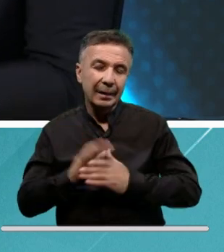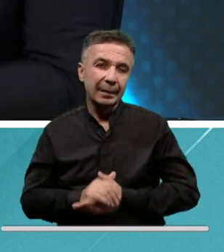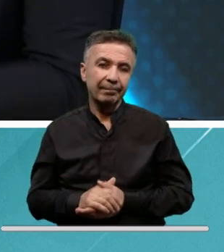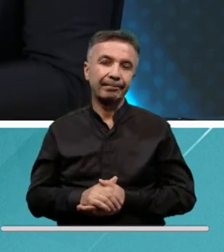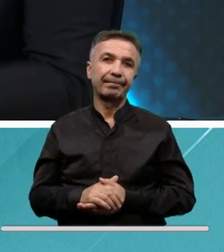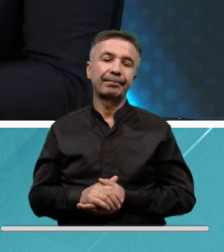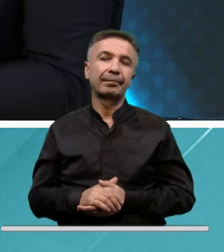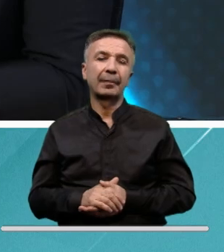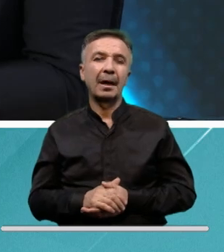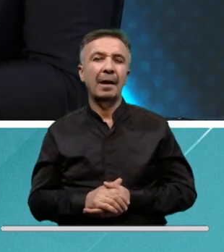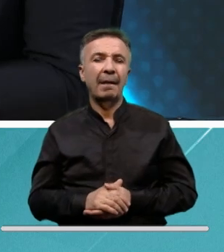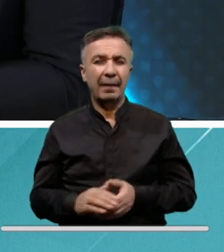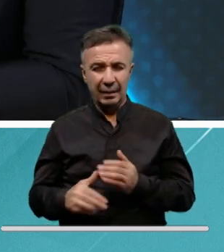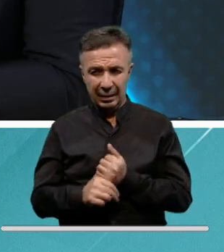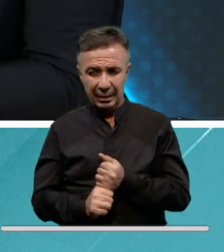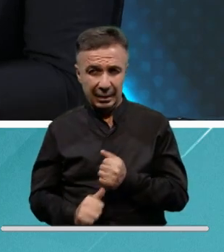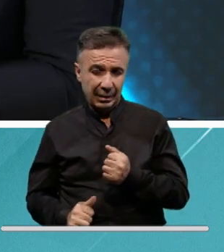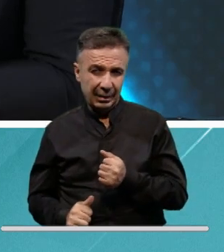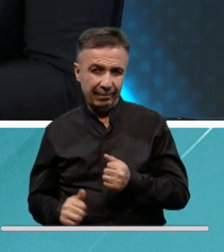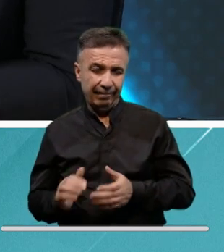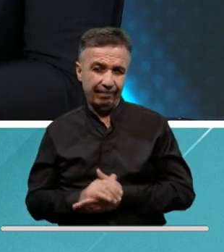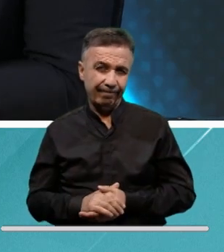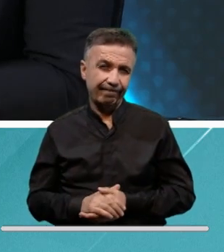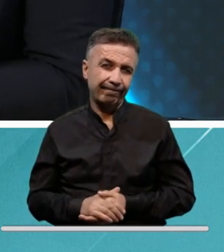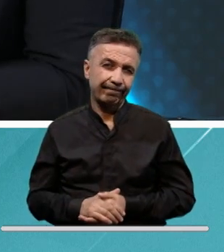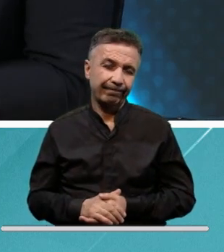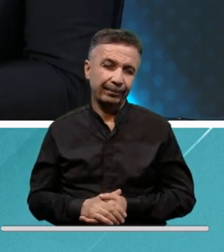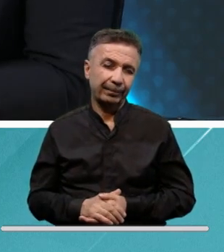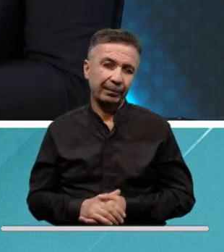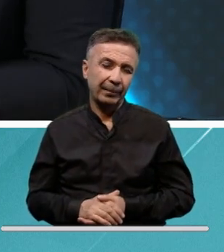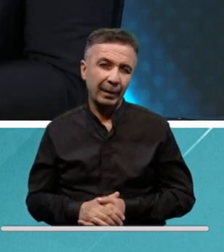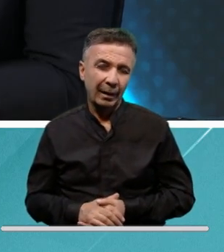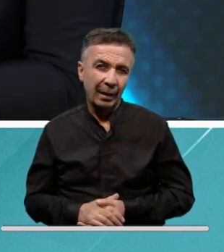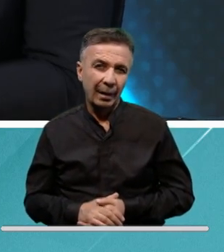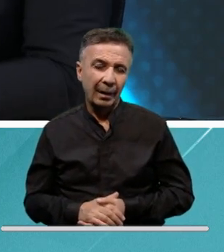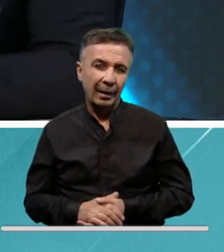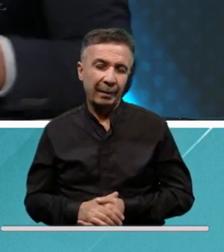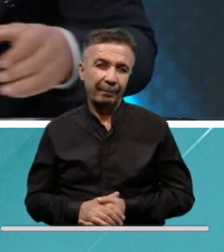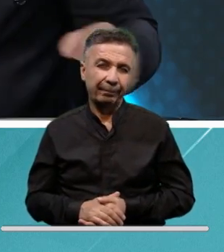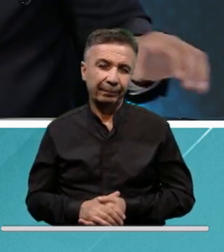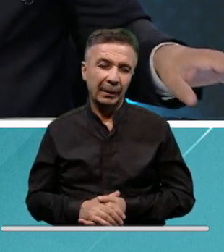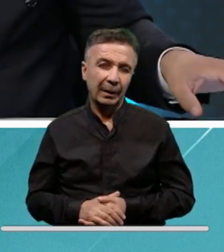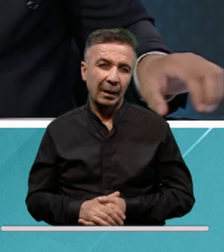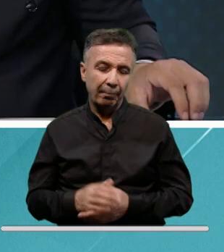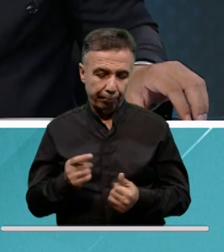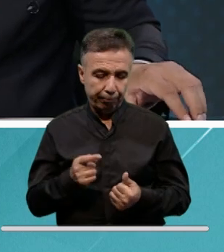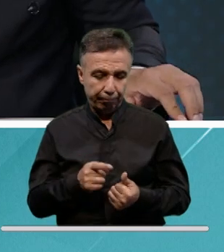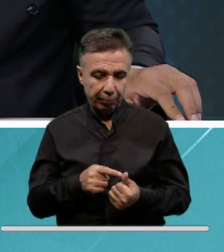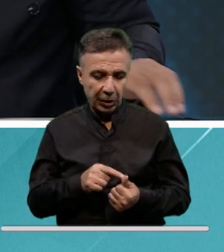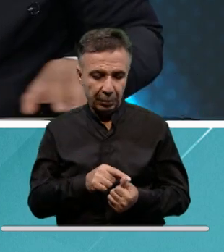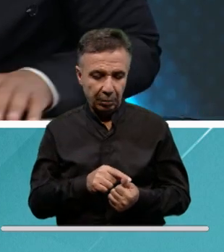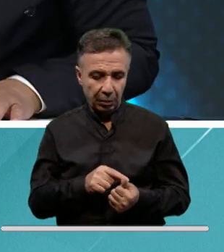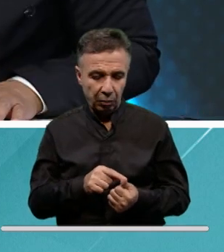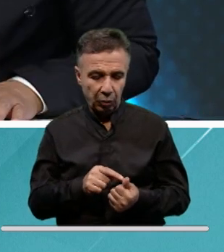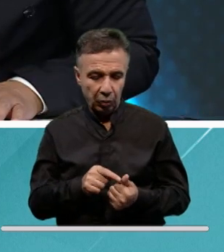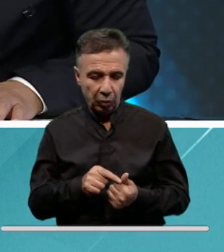da katı Eee necaset Eee durumlarında ise Baş parmağın büyüklüğü kadar hani